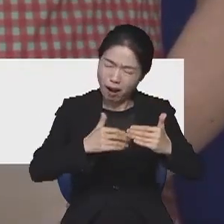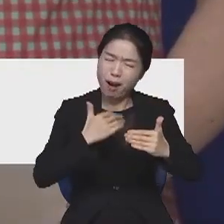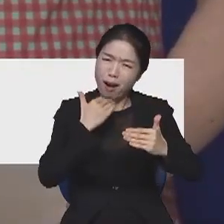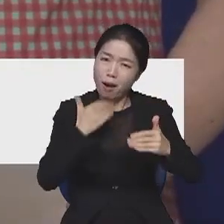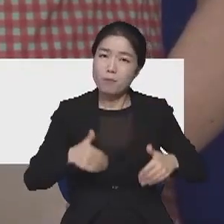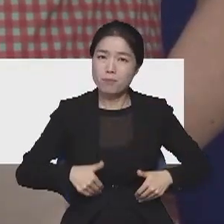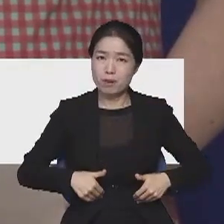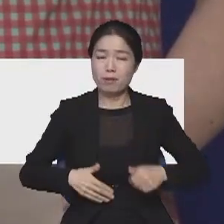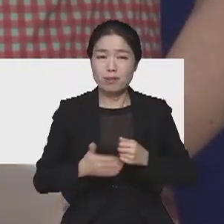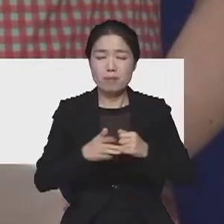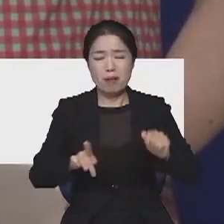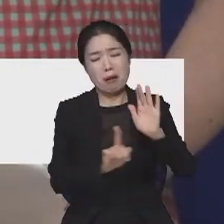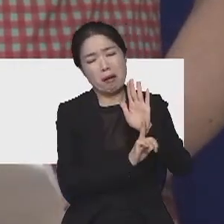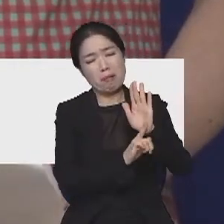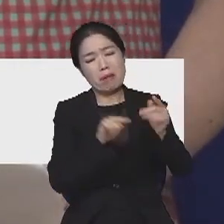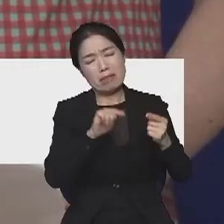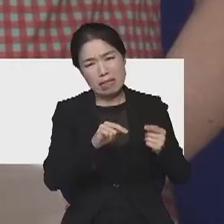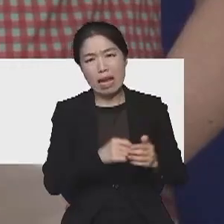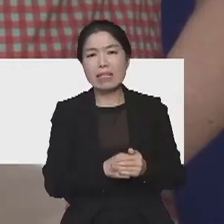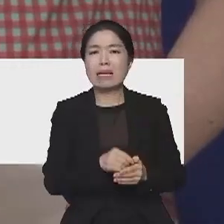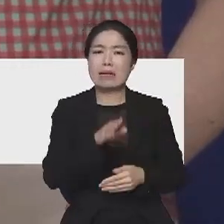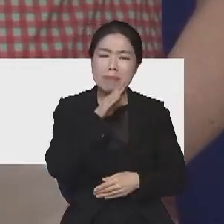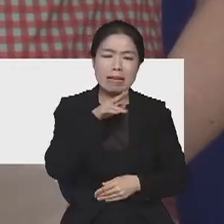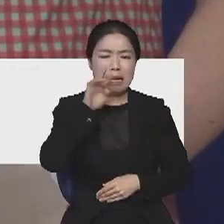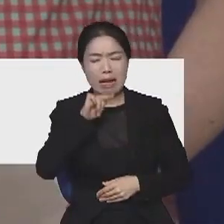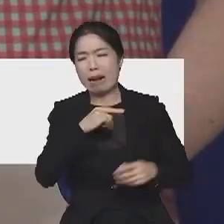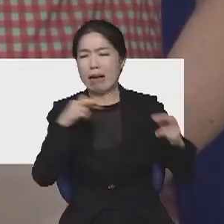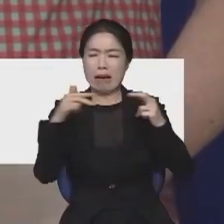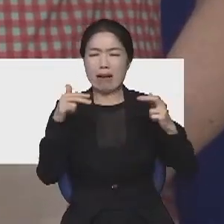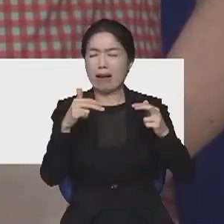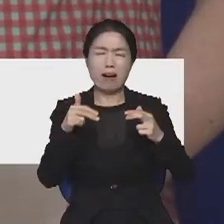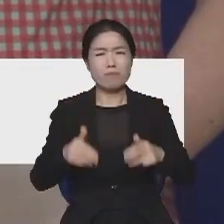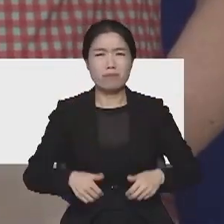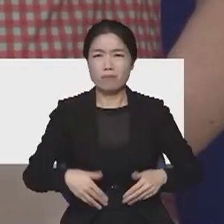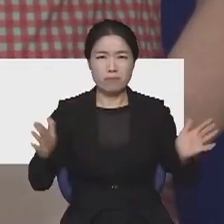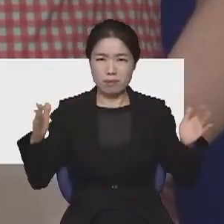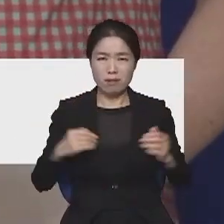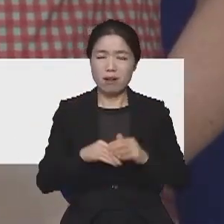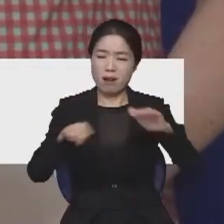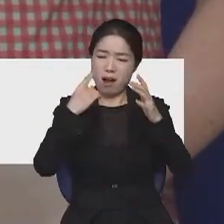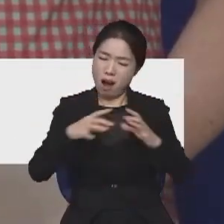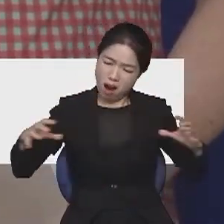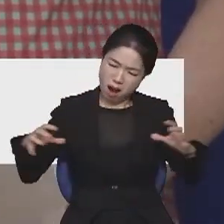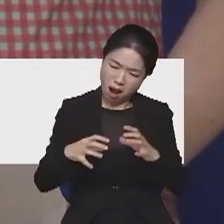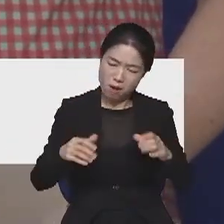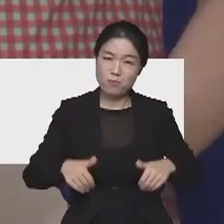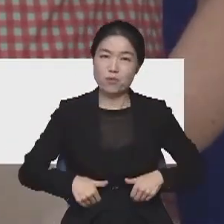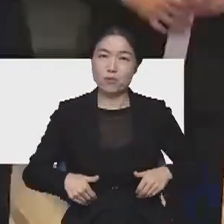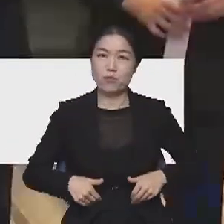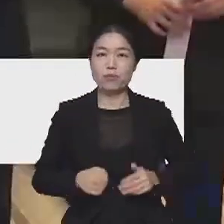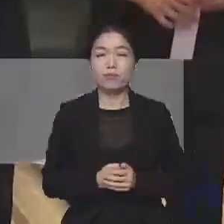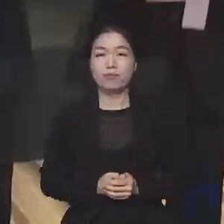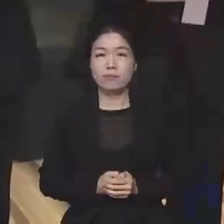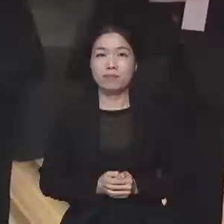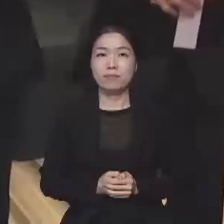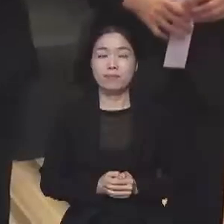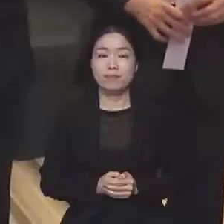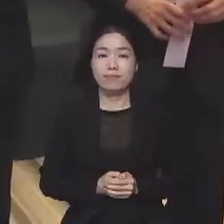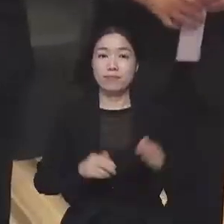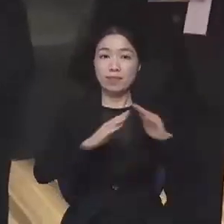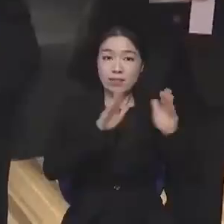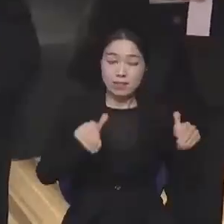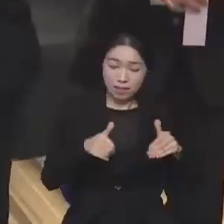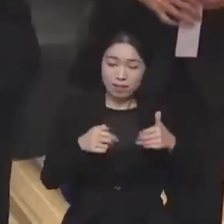지금은 공모를 둘러싸고 우리끼리 다툴 때가 아니다. 모든 도민이 한 목소리를 내야 할 때다.